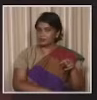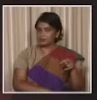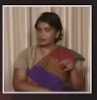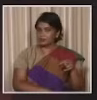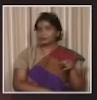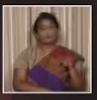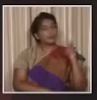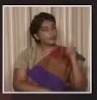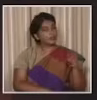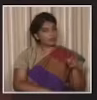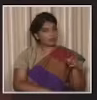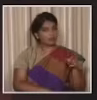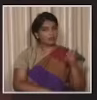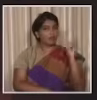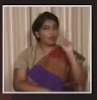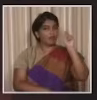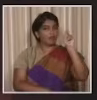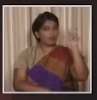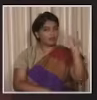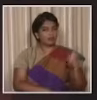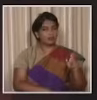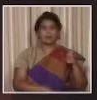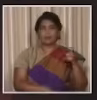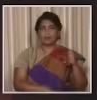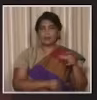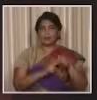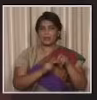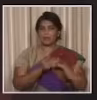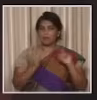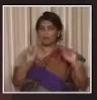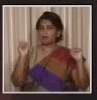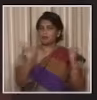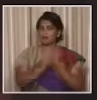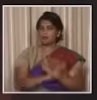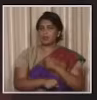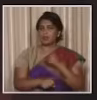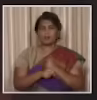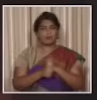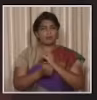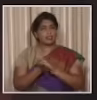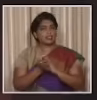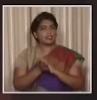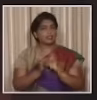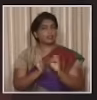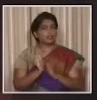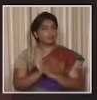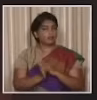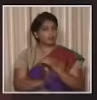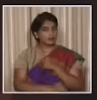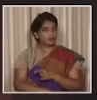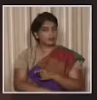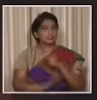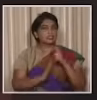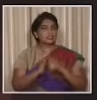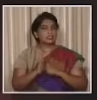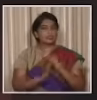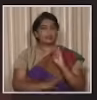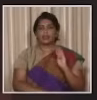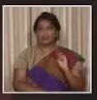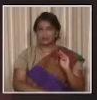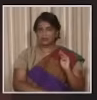මේ නිලධාරියාව මාරු කරනකොට රාජ්‍ය සේවා කොමිෂන් සභාව ජනවාරි 30